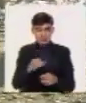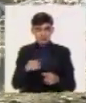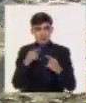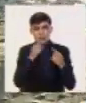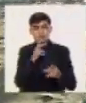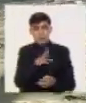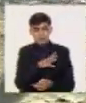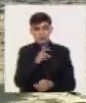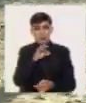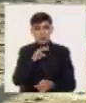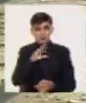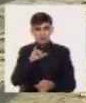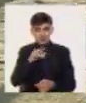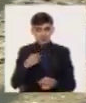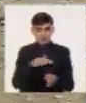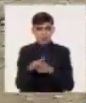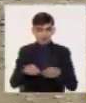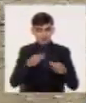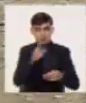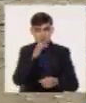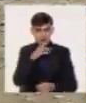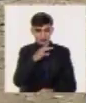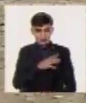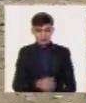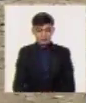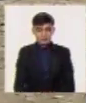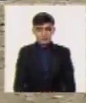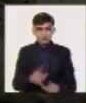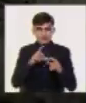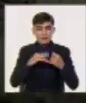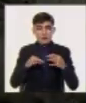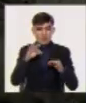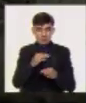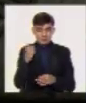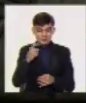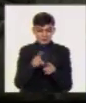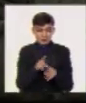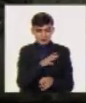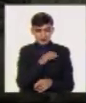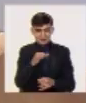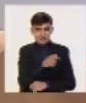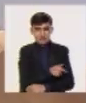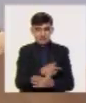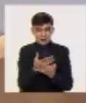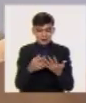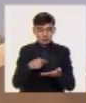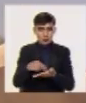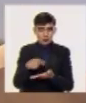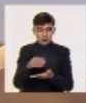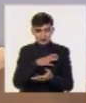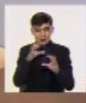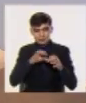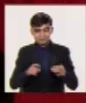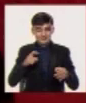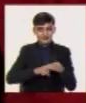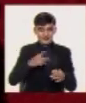сөйлегендерге коммуникация толық тартылмайды екен. Жер телімін кооперативтің әрдездегі жетекшілерден алған жұрт, оны заңдастыру